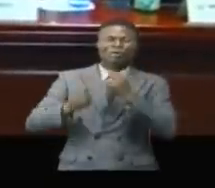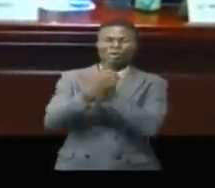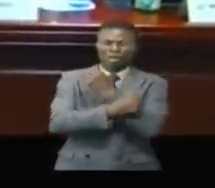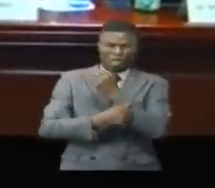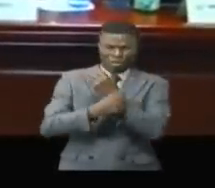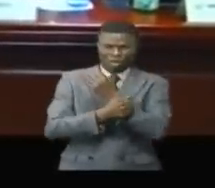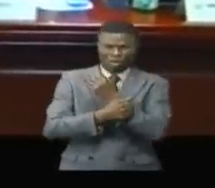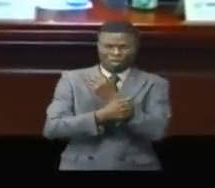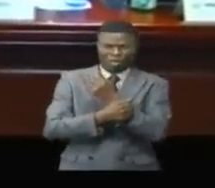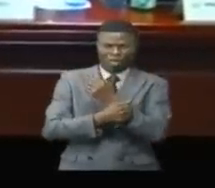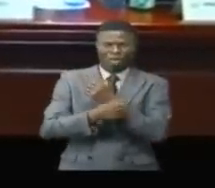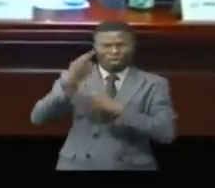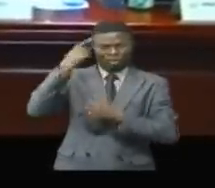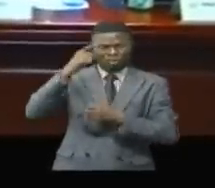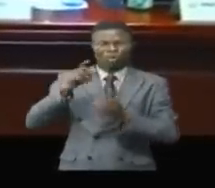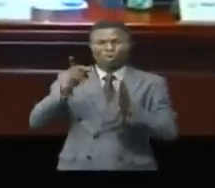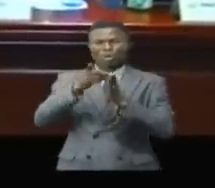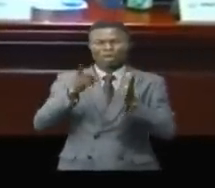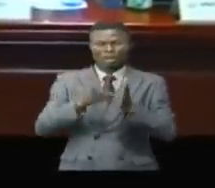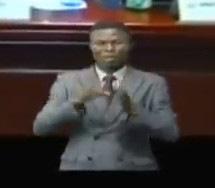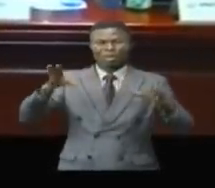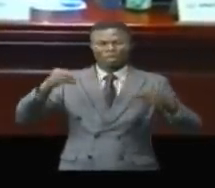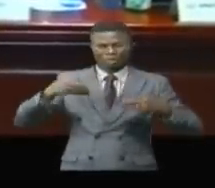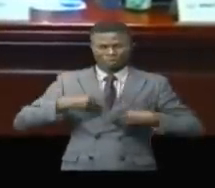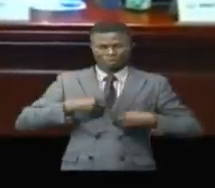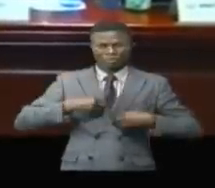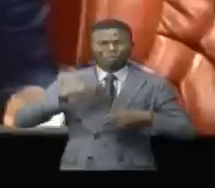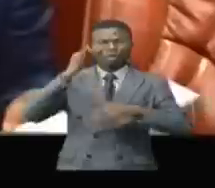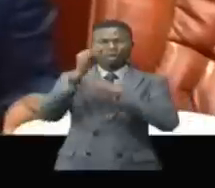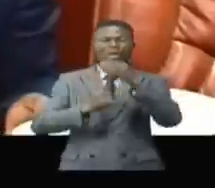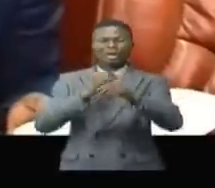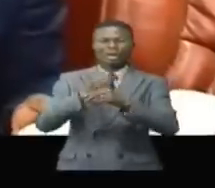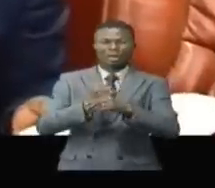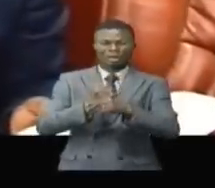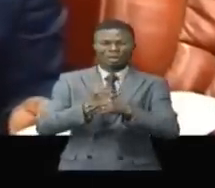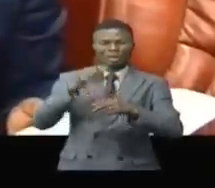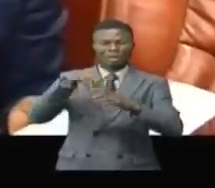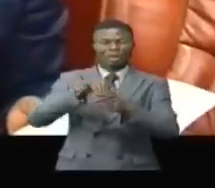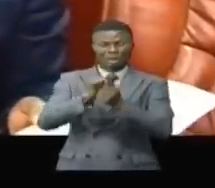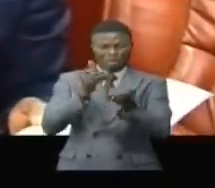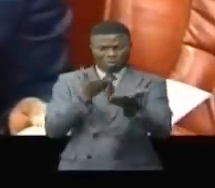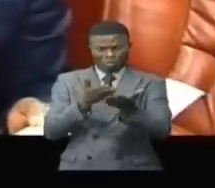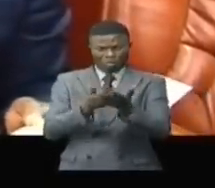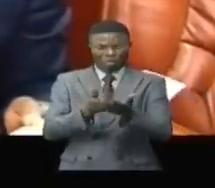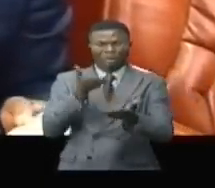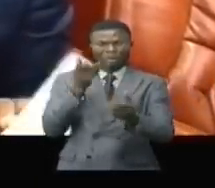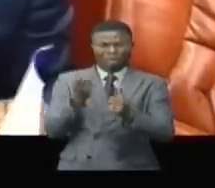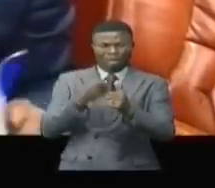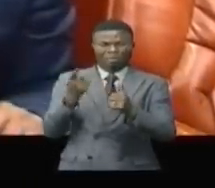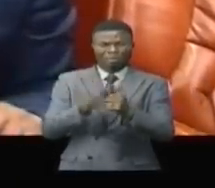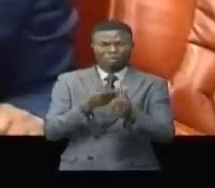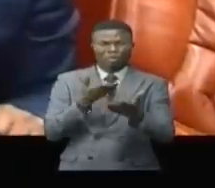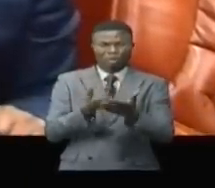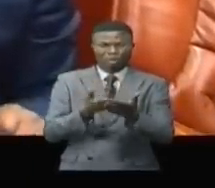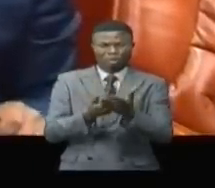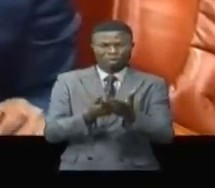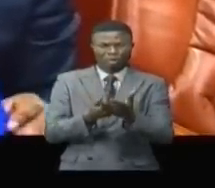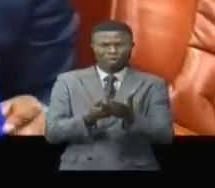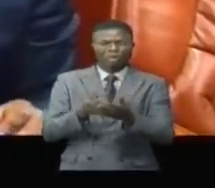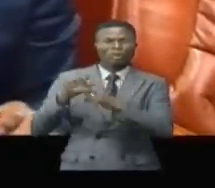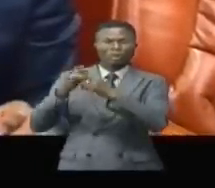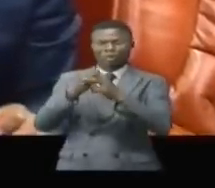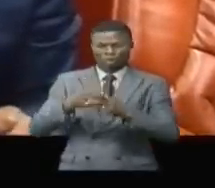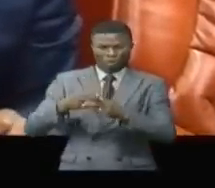sur fond des principes admis sur le plan international en la matière. Il s'agit notamment de la